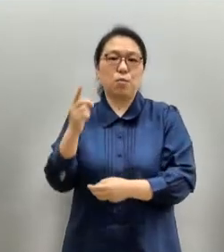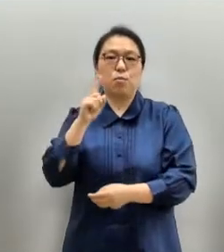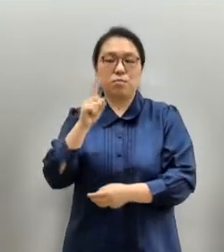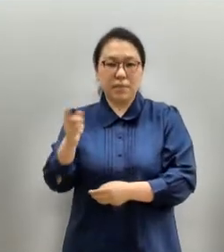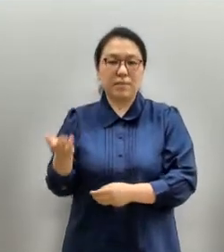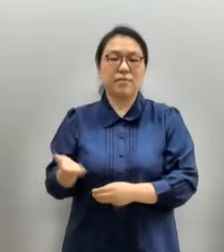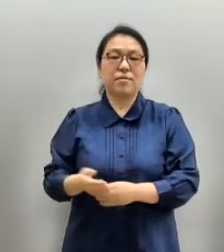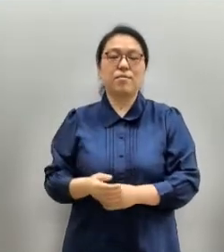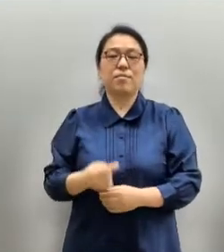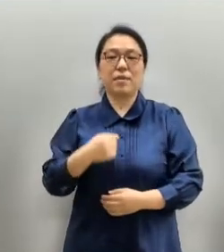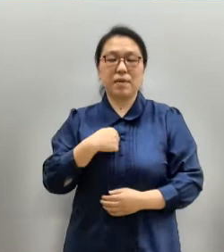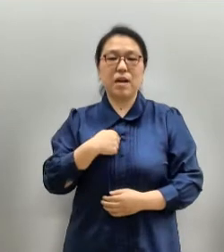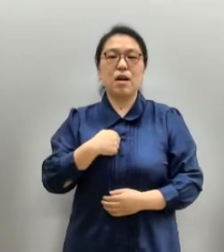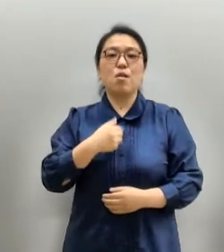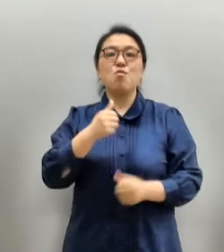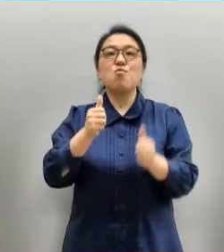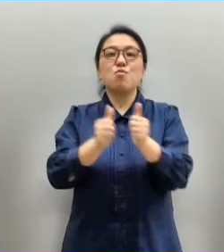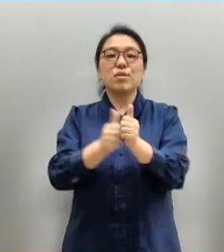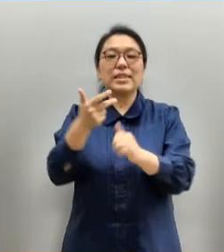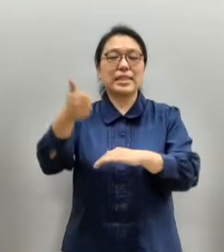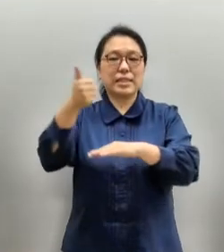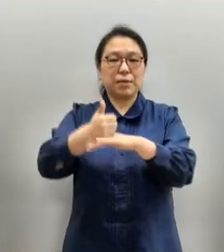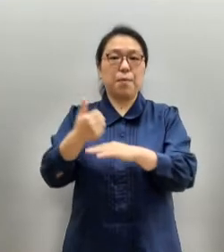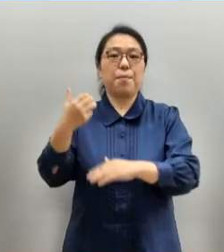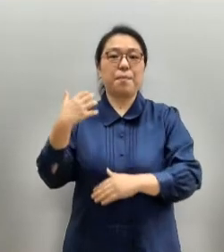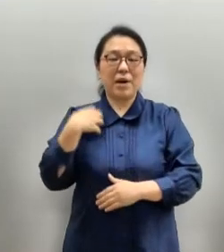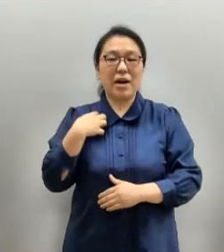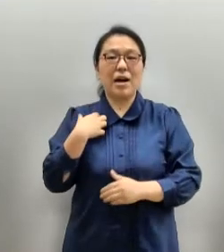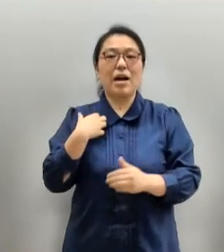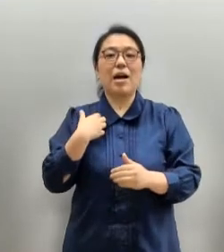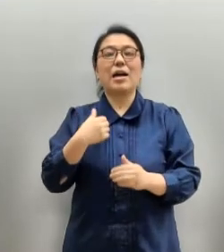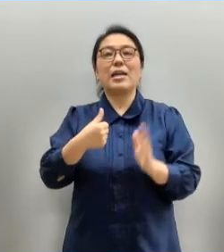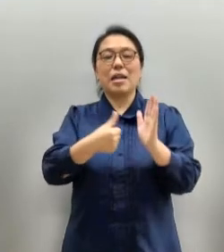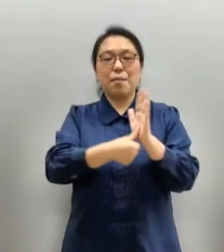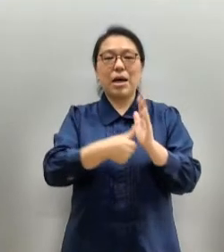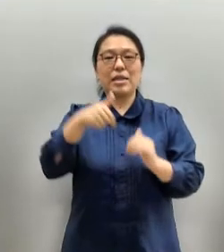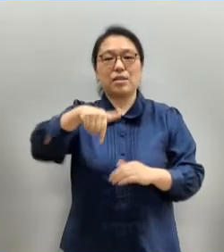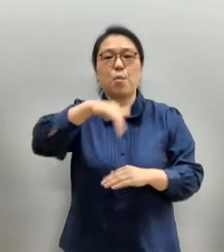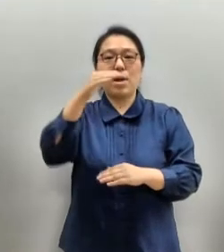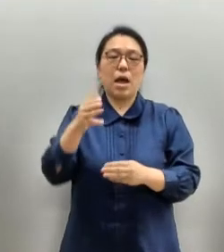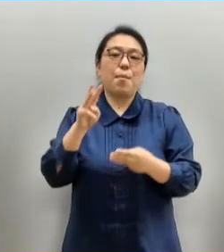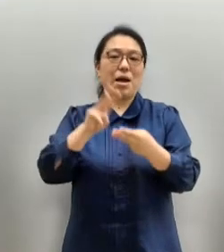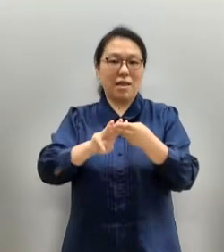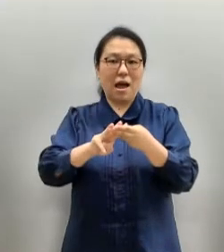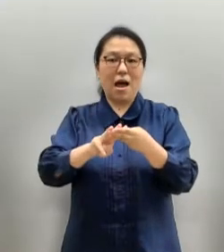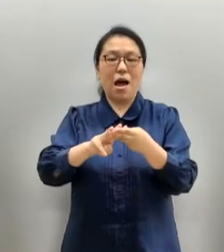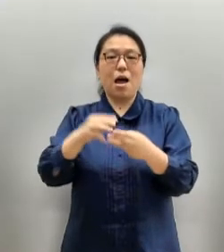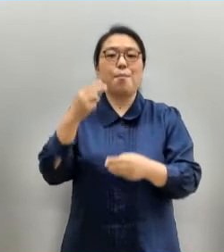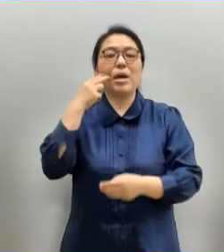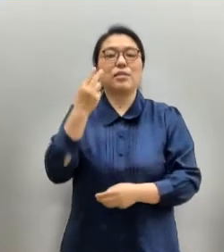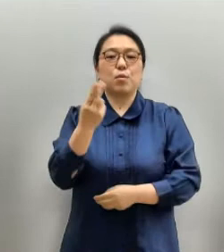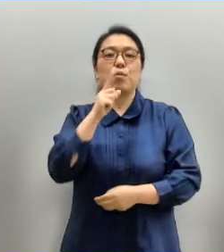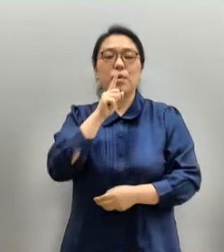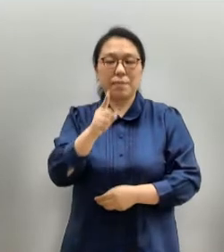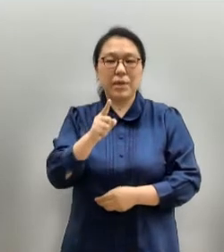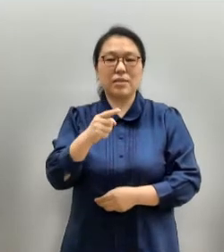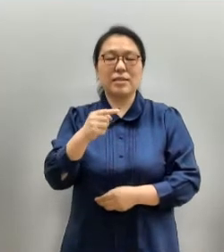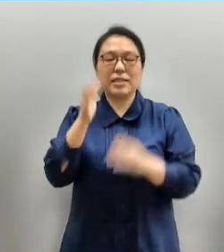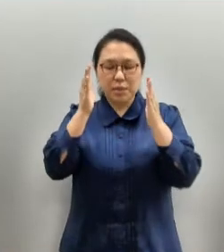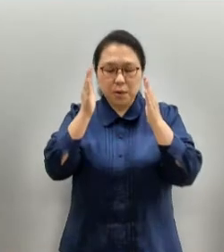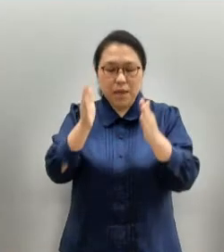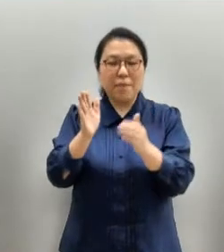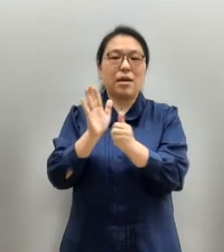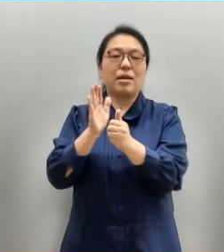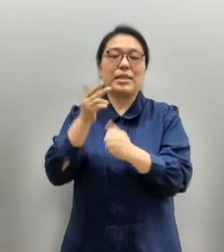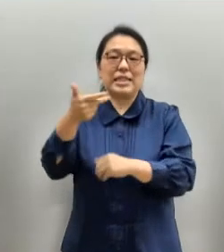副市長に就任いたしました下山田松戸でございます。市長を全力で、支えていきたいと思います。よろし